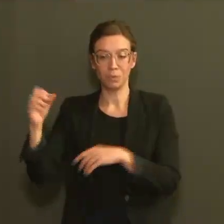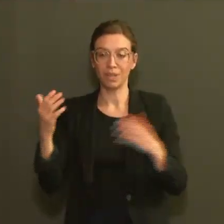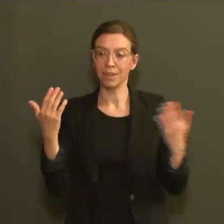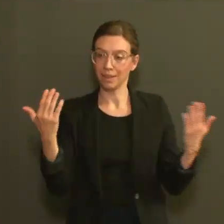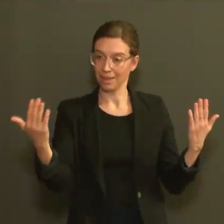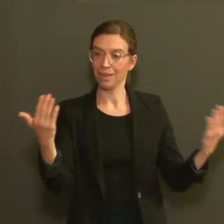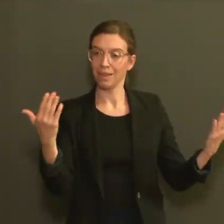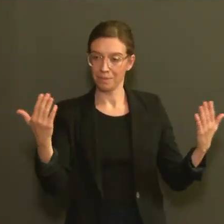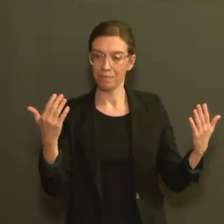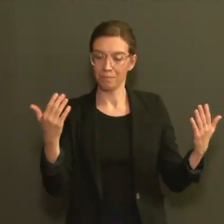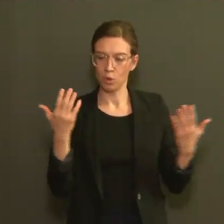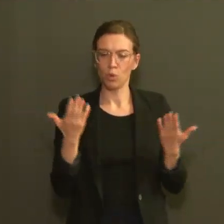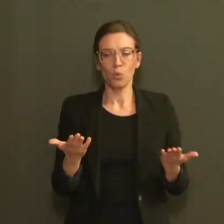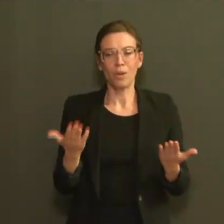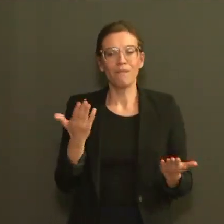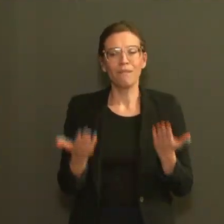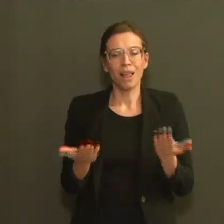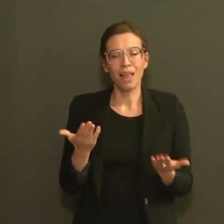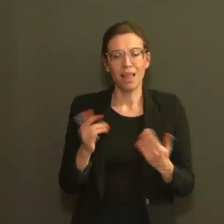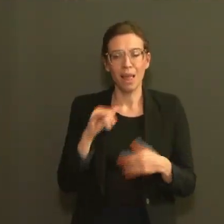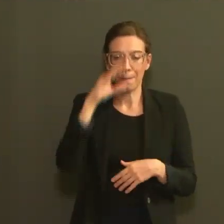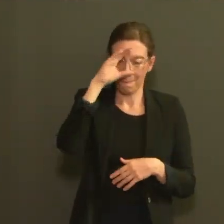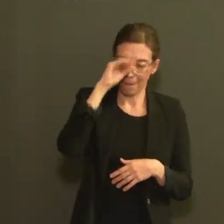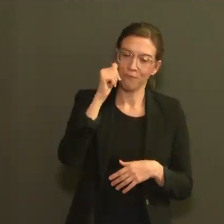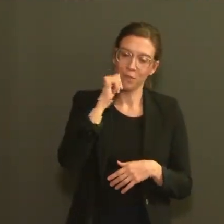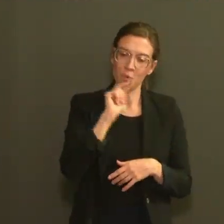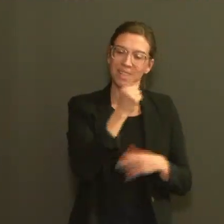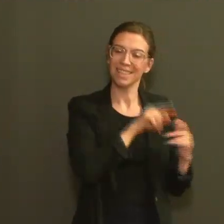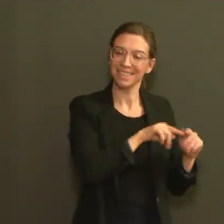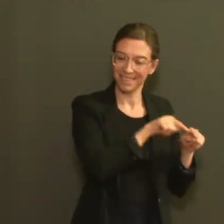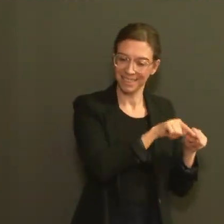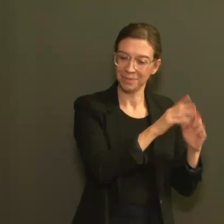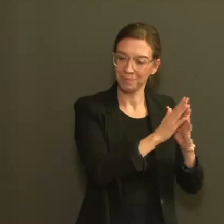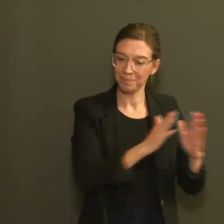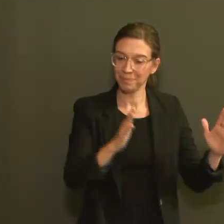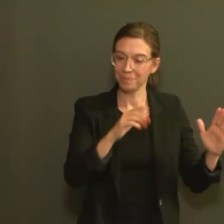Ten slotte nog een vergelijking met de trends in onze buurlanden.